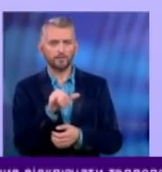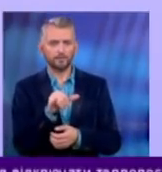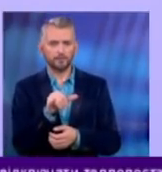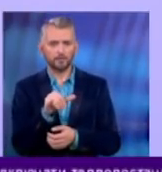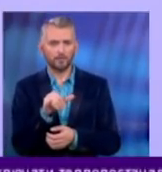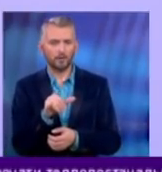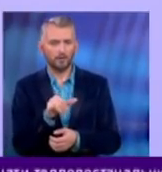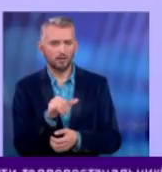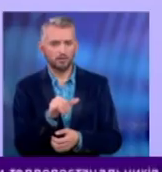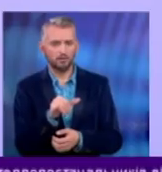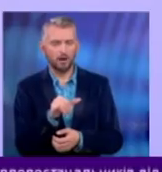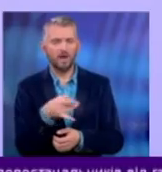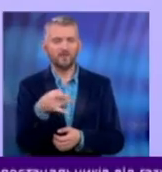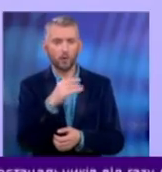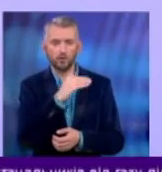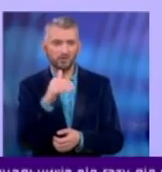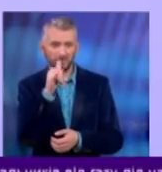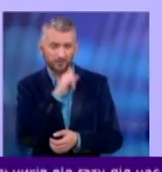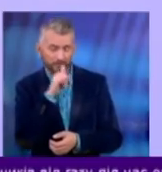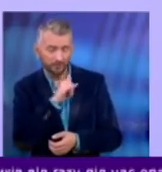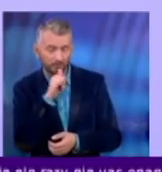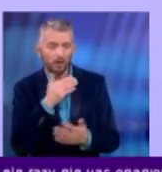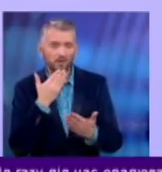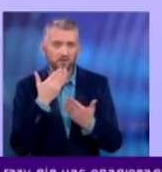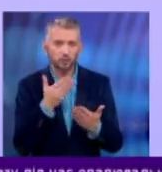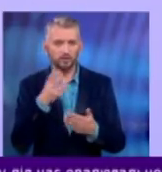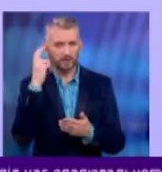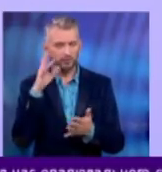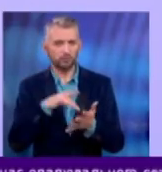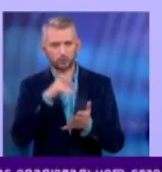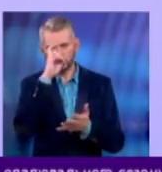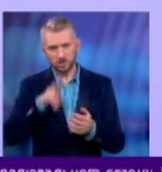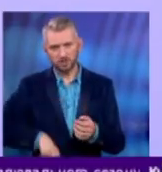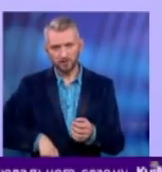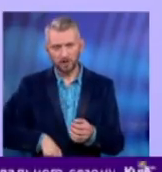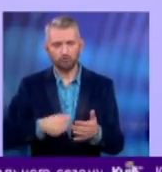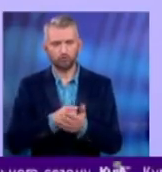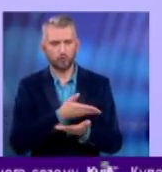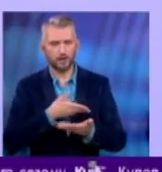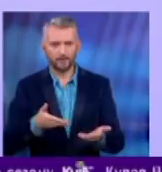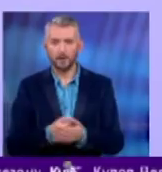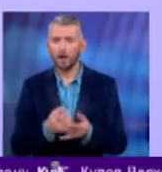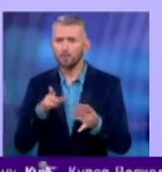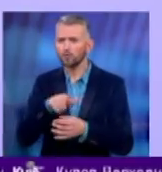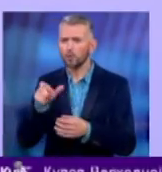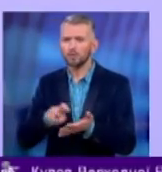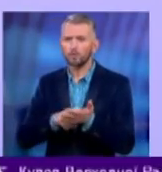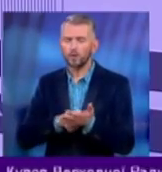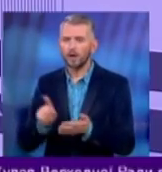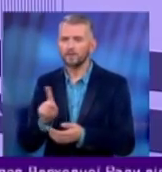вийшло на районному рівні, звернутися вже і в Київську міську державну адміністрацію, і до нас. Просто люди бояться, що